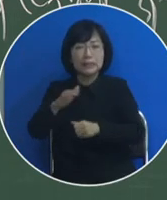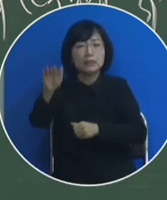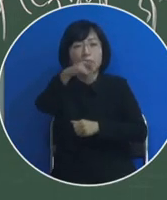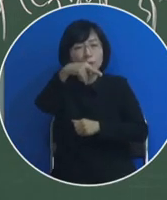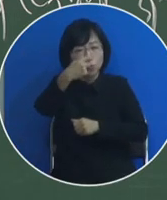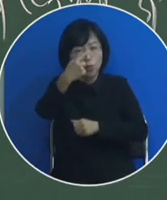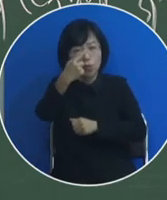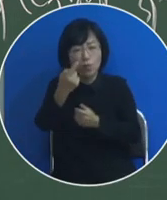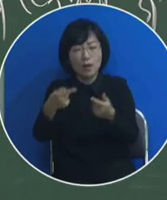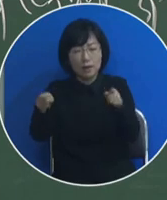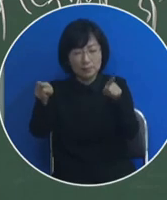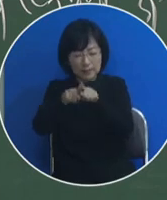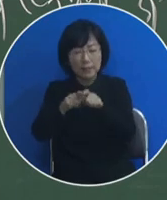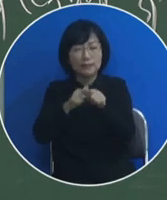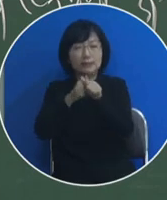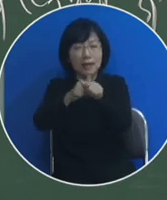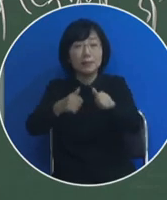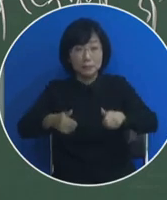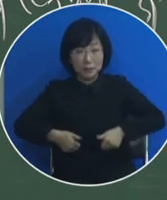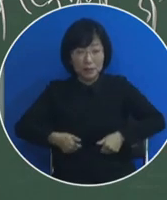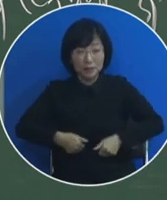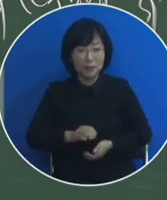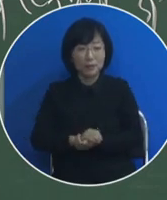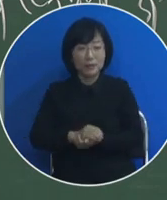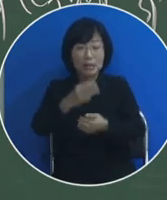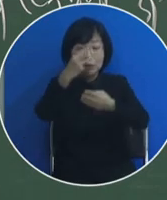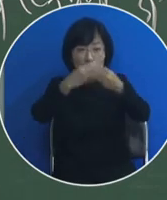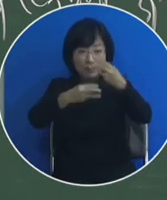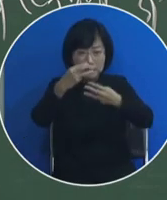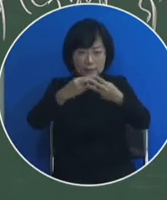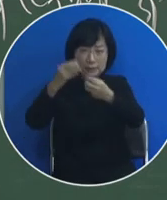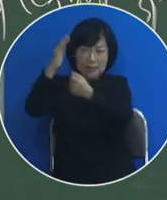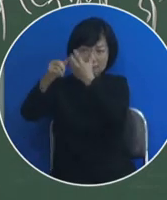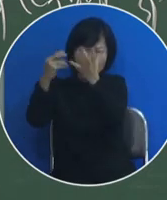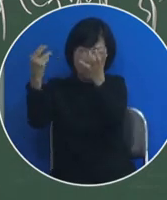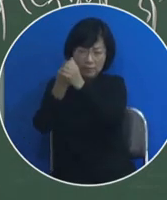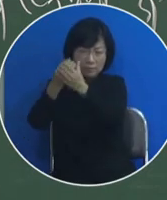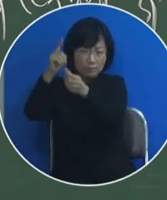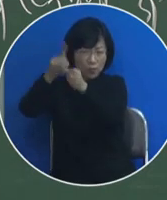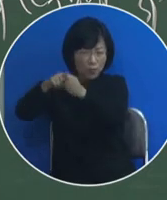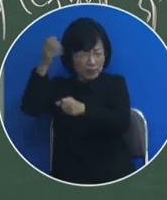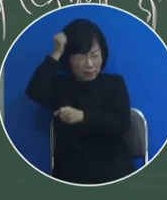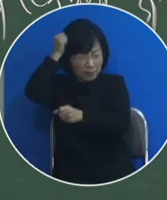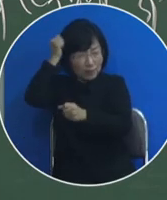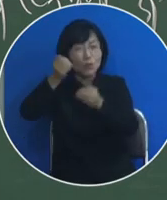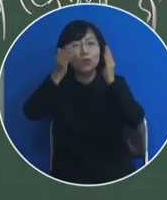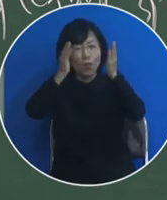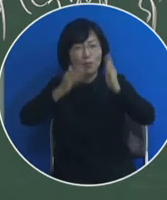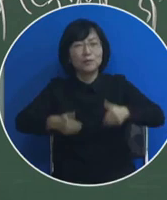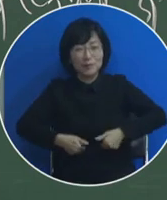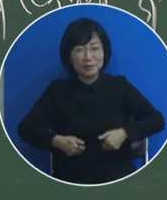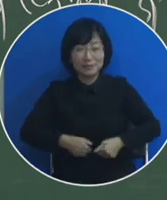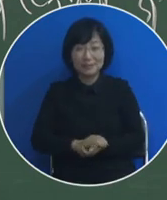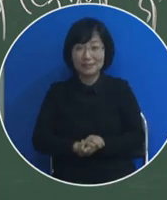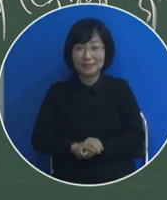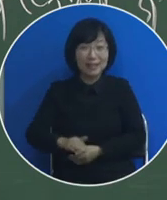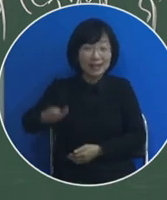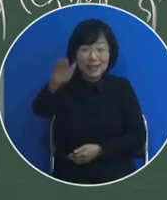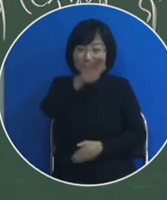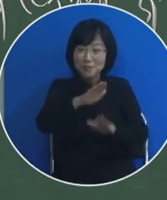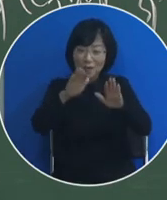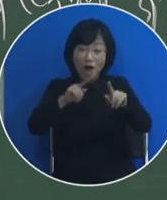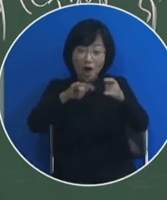standing inside of that. 우리 렘넌트는 그 속에 서서 공부하는 겁니다. Remnants, you are studying, standing inside of that. 여러분이 진짜 오늘 언약 붙잡는다면